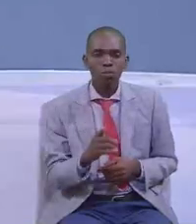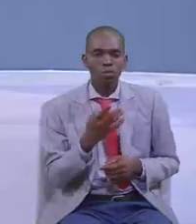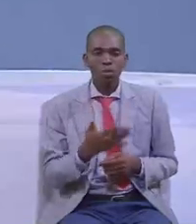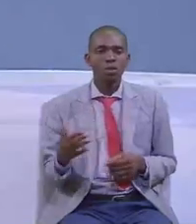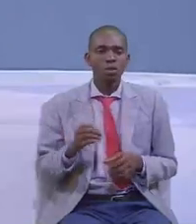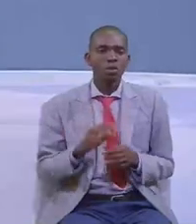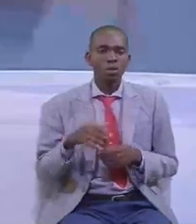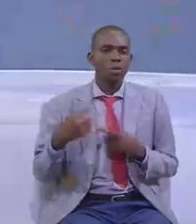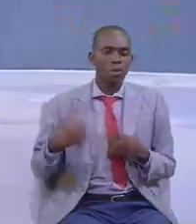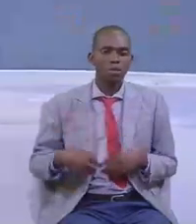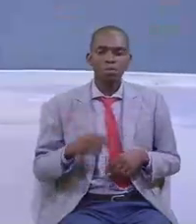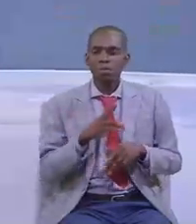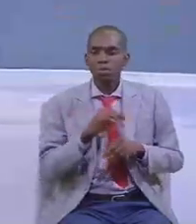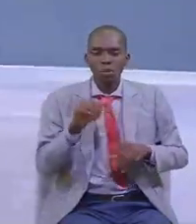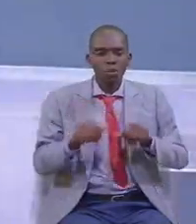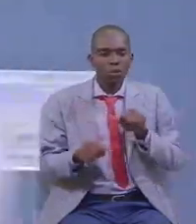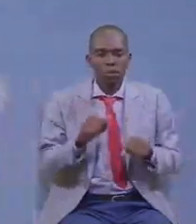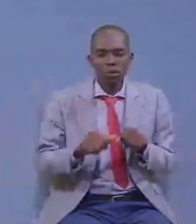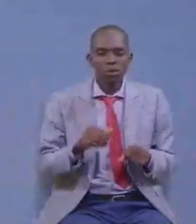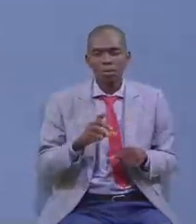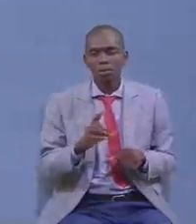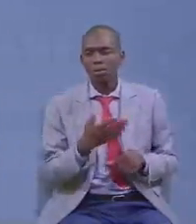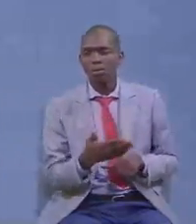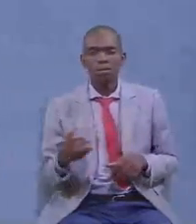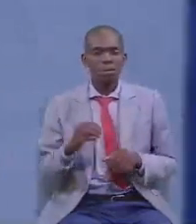quand il y a la vérité dans ton cœur,